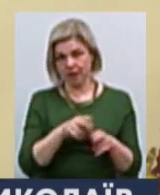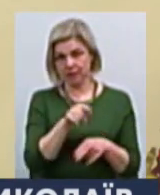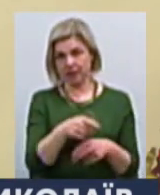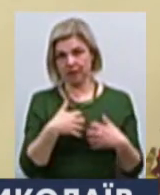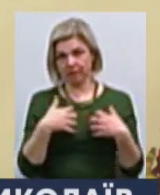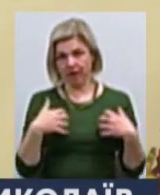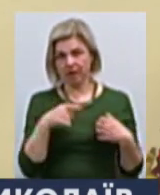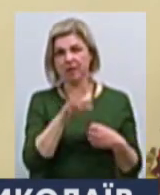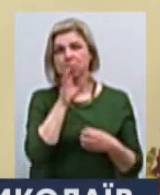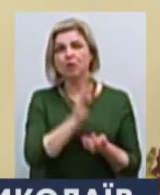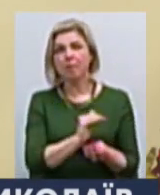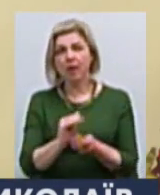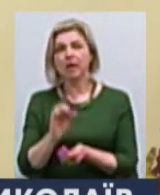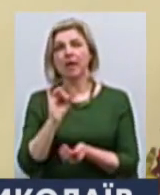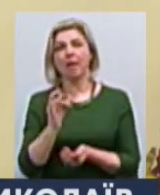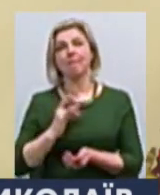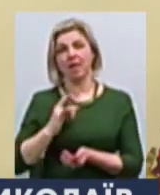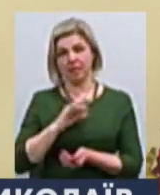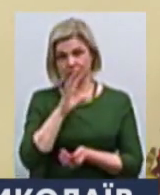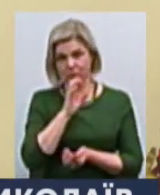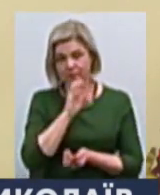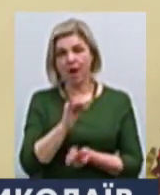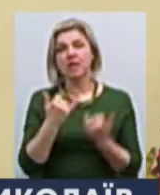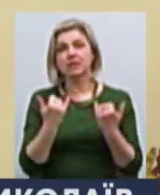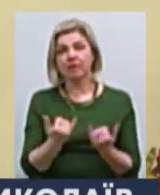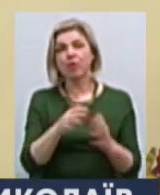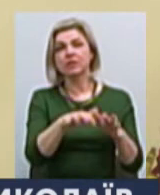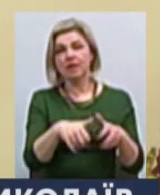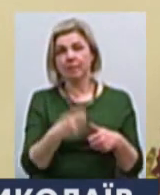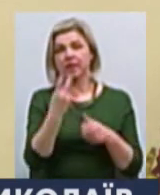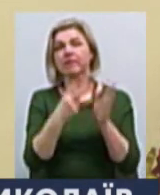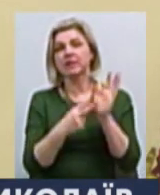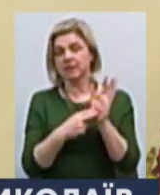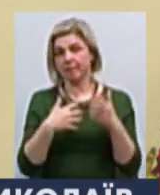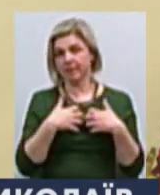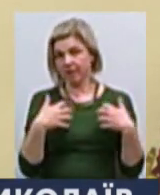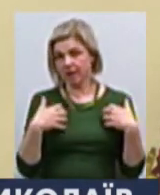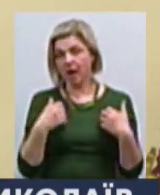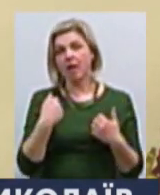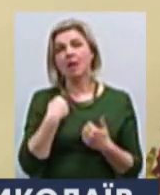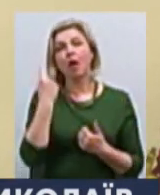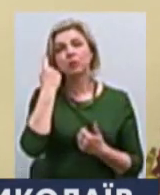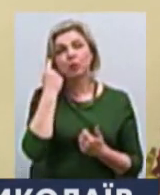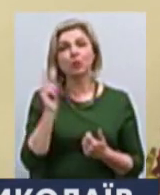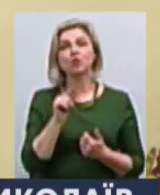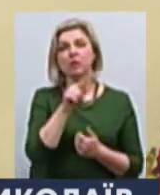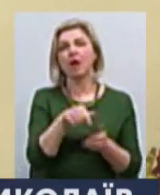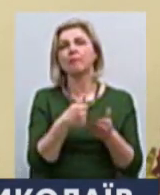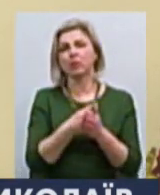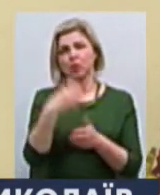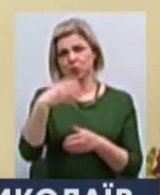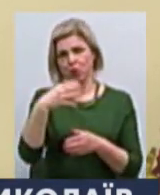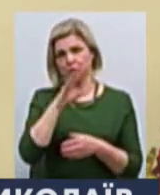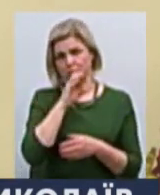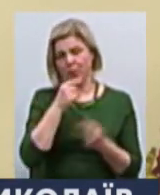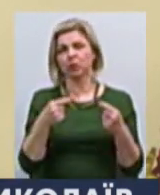кілька цуценят і білий кобель. На сьогодні звідти забрали 27 тварин. Я думаю, там до 40 собак точно